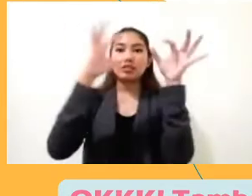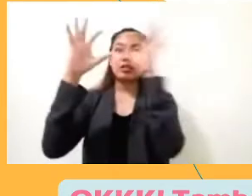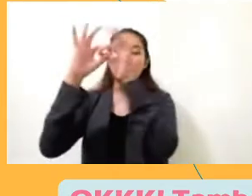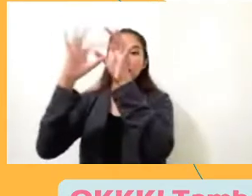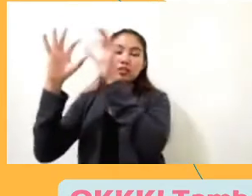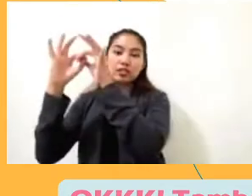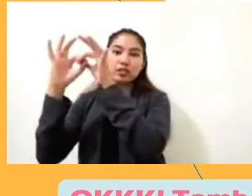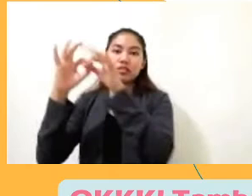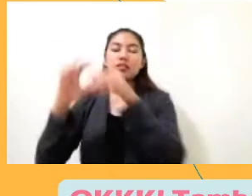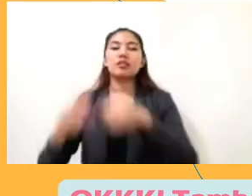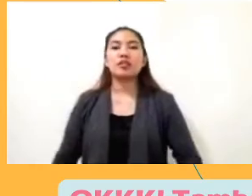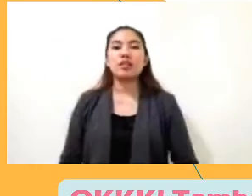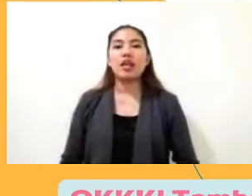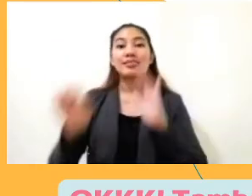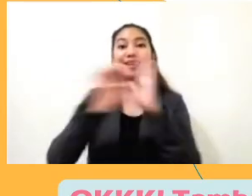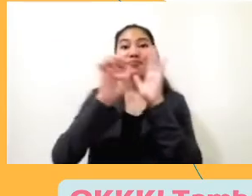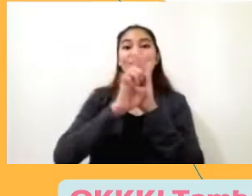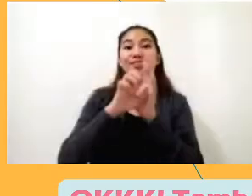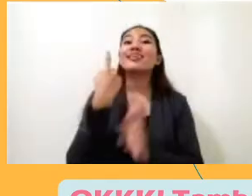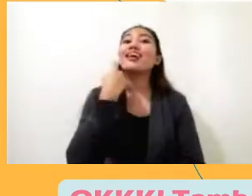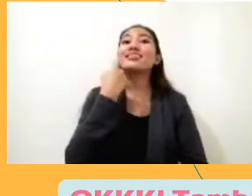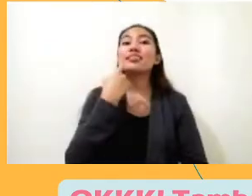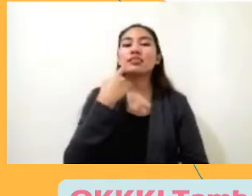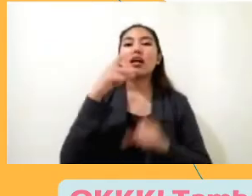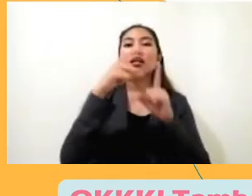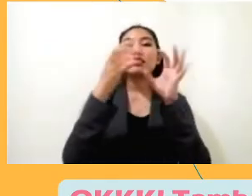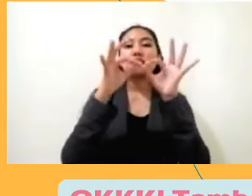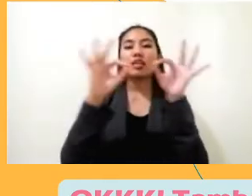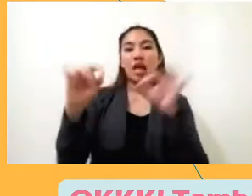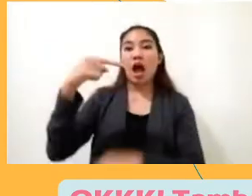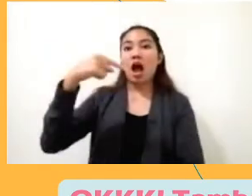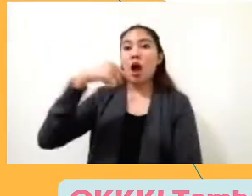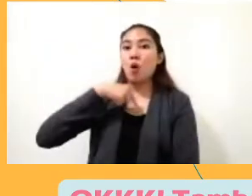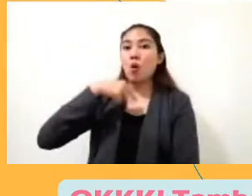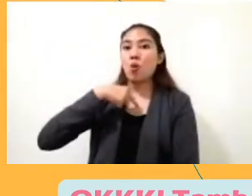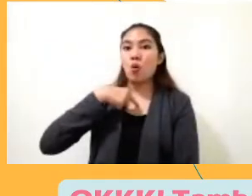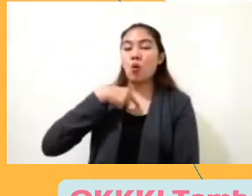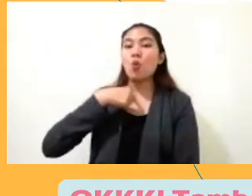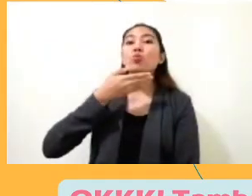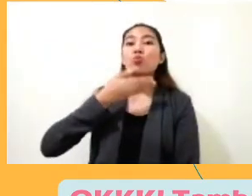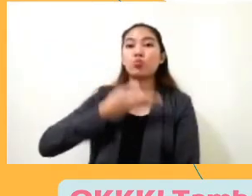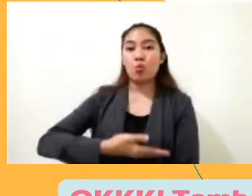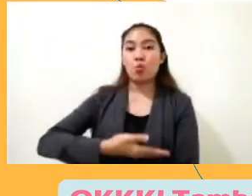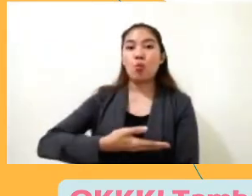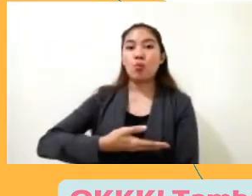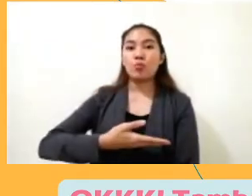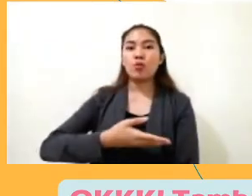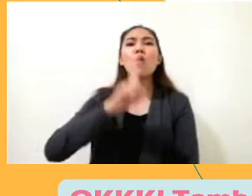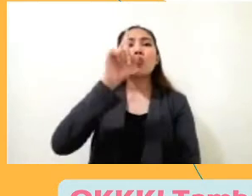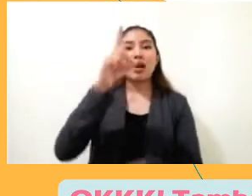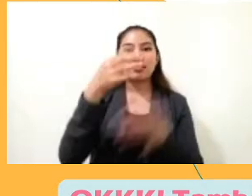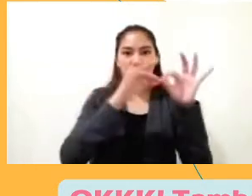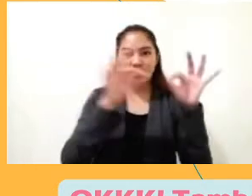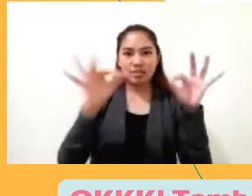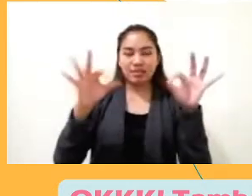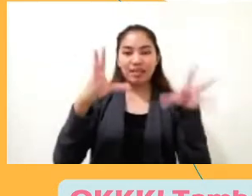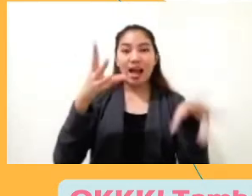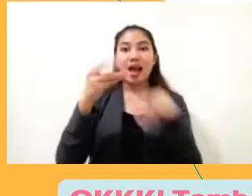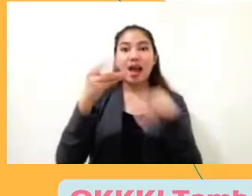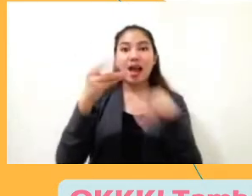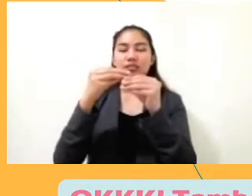isang pangungusap na. Ngayon, dinagdagan pa natin ng isa pang pangungusap na ikaw ay